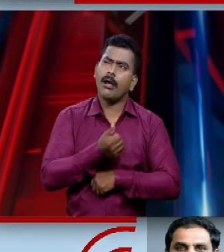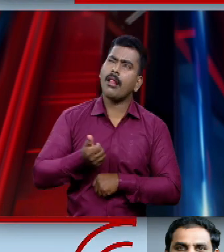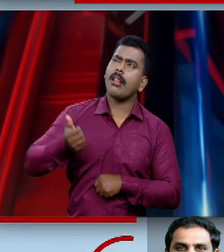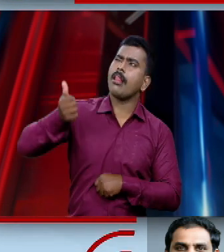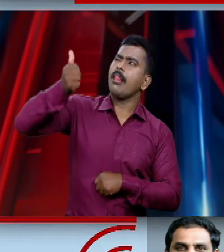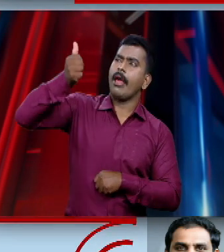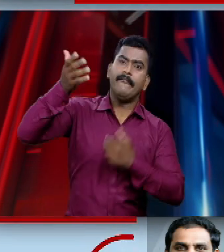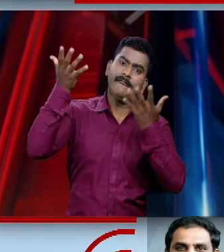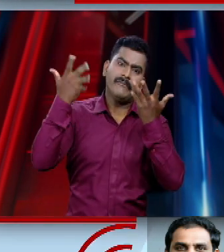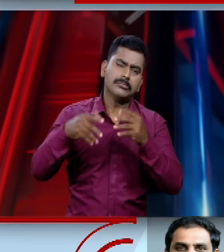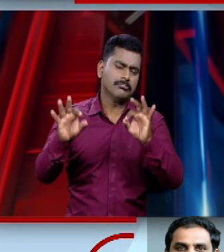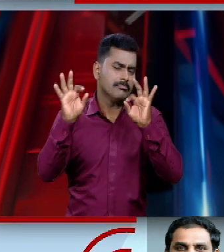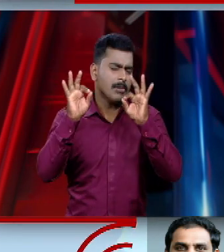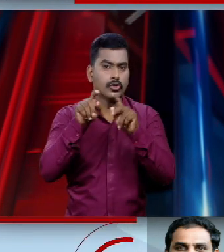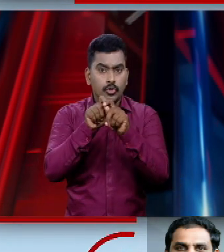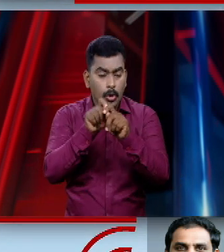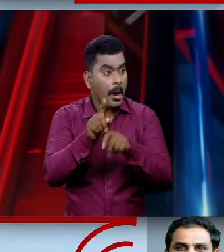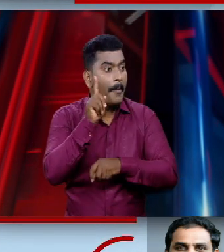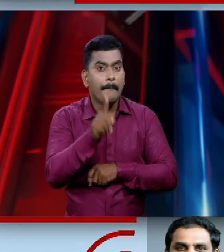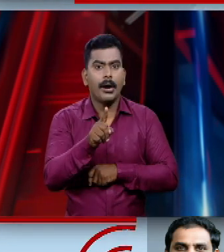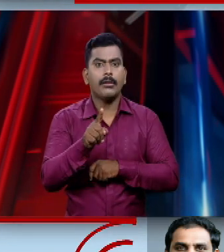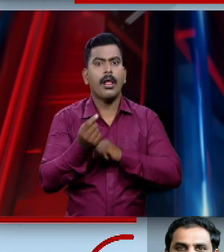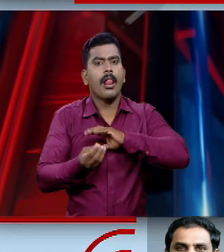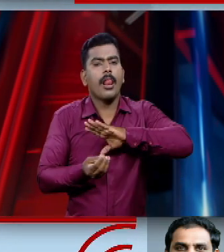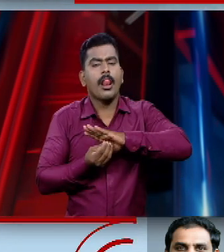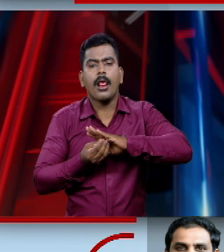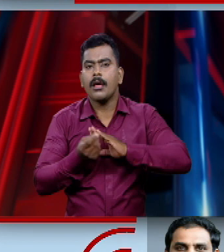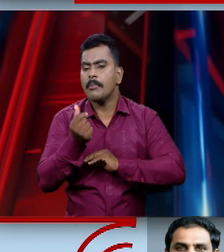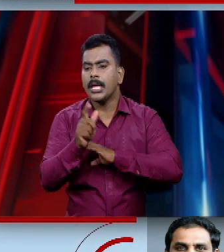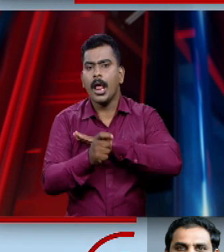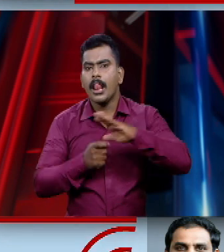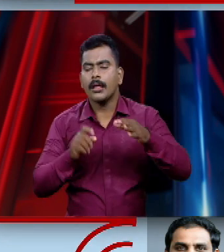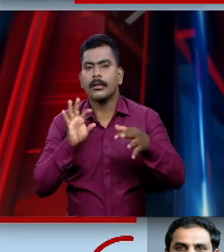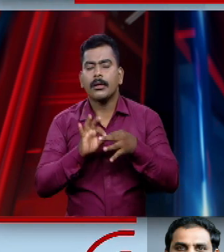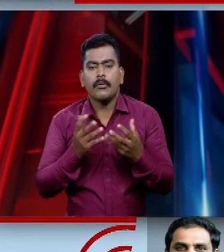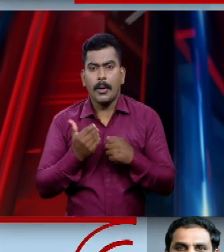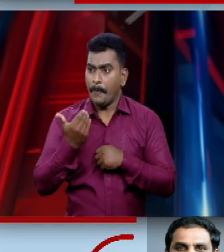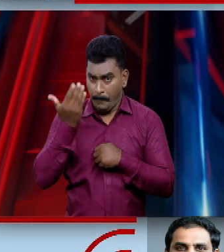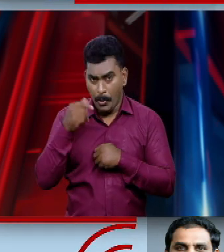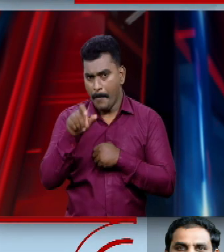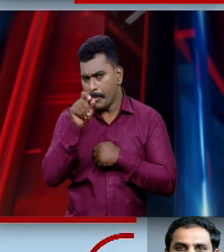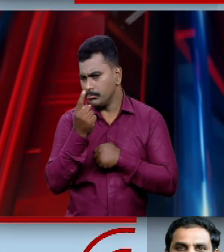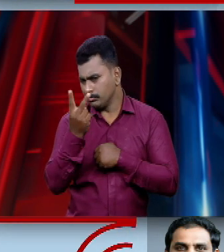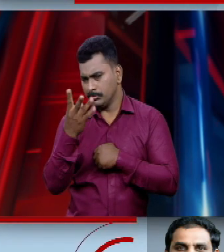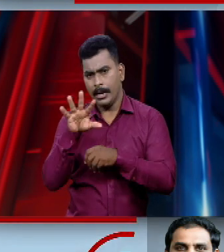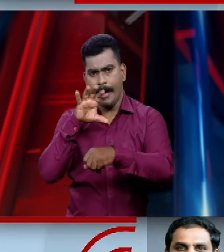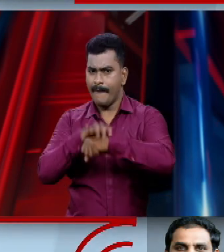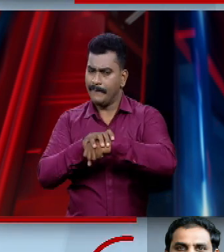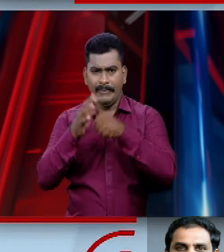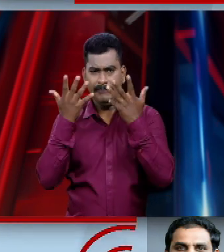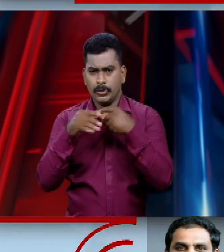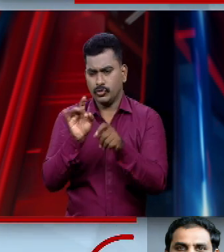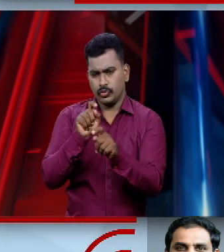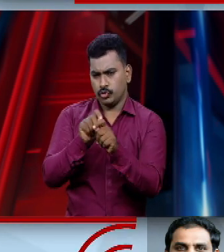തട്ടിപ്പുമായി ബന്ധപ്പെട്ട് പോലീസ് പിടിയിലാവും. നേരത്തെ 2 കസ്റ്റംസ് ഉദ്യോഗസ്ഥരെ ഇത്തരം സമാനമായ പരാതിയും ഉയർന്നതിനെ തുടർന്ന് കരിപ്പൂരിൽ സസ്പെൻഡ്